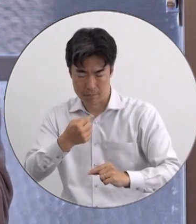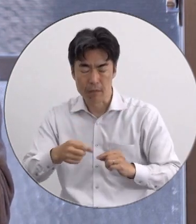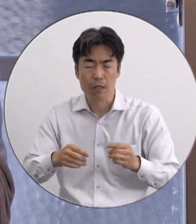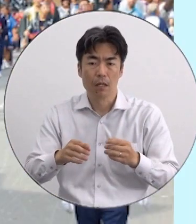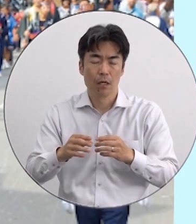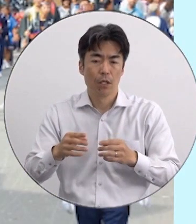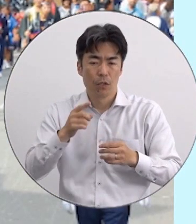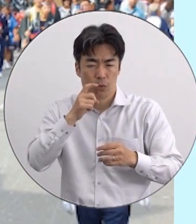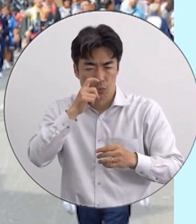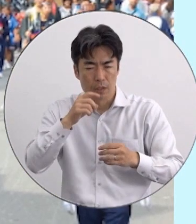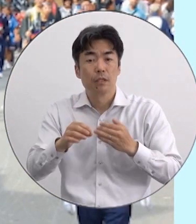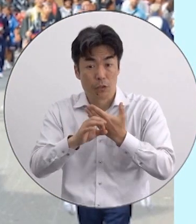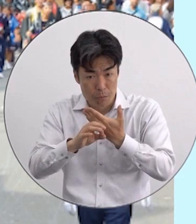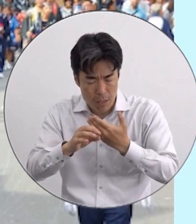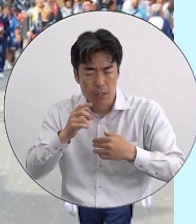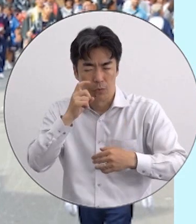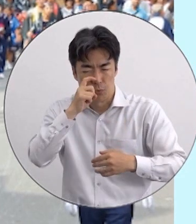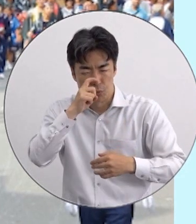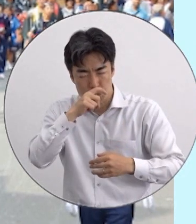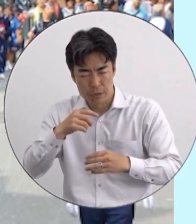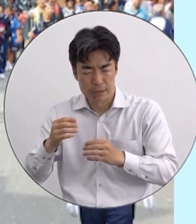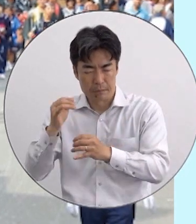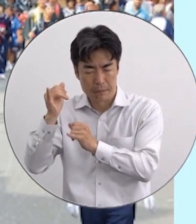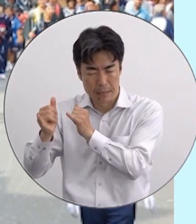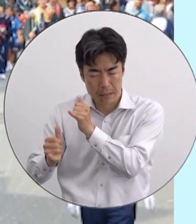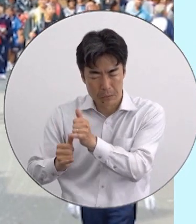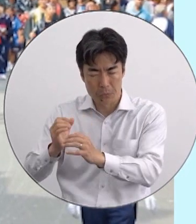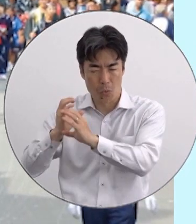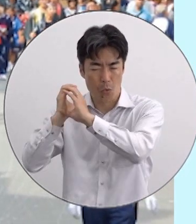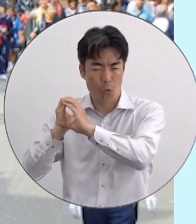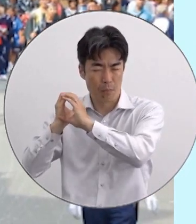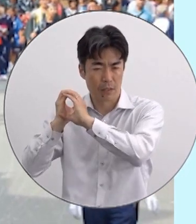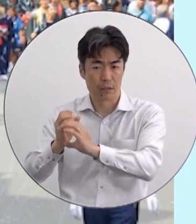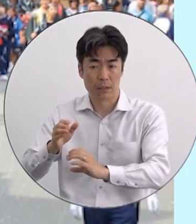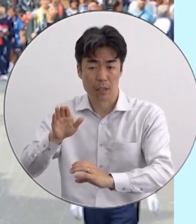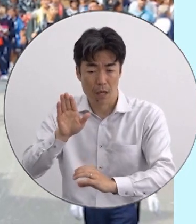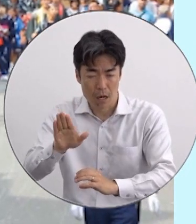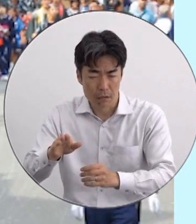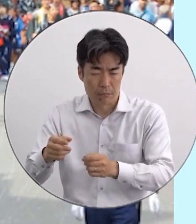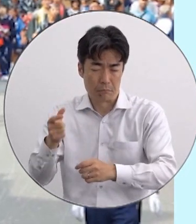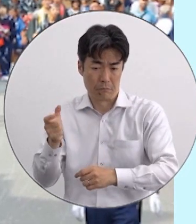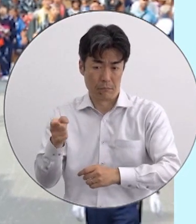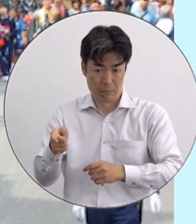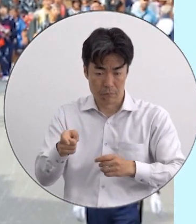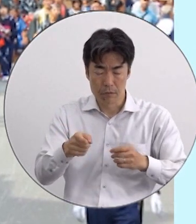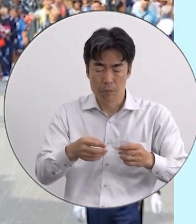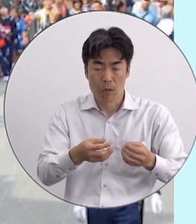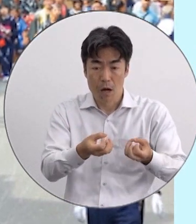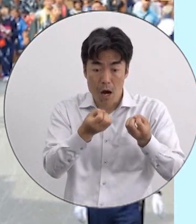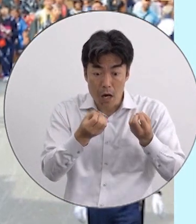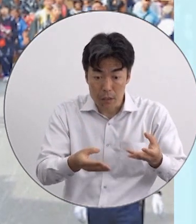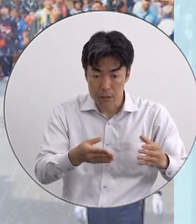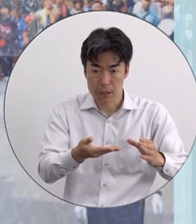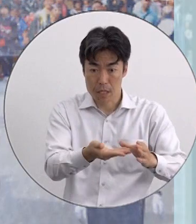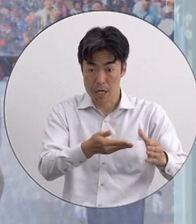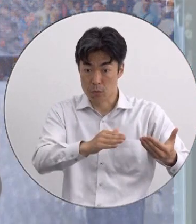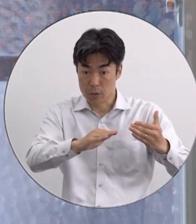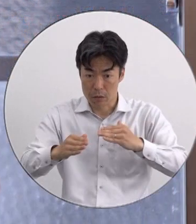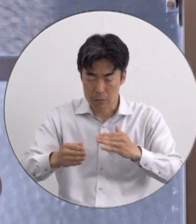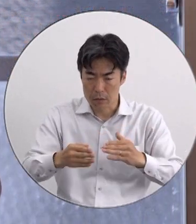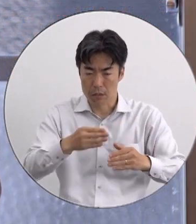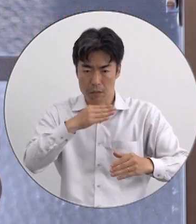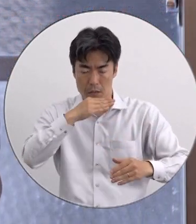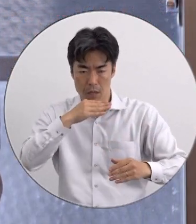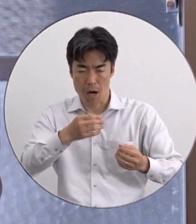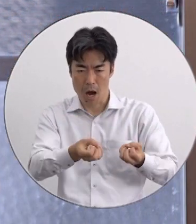して、古い伝統のあるお祭り未だにやってる、なおかつレイクタウンのような新しい商業施設もあって、そんないろんな